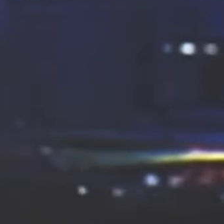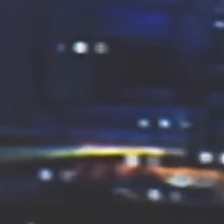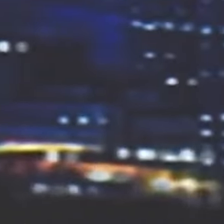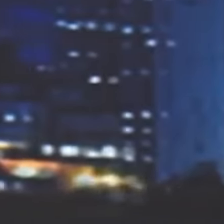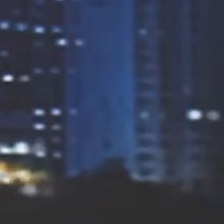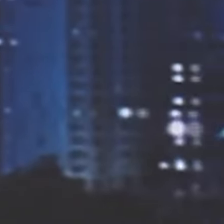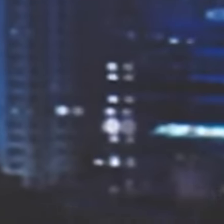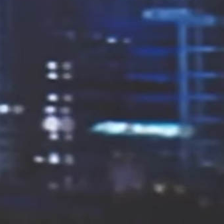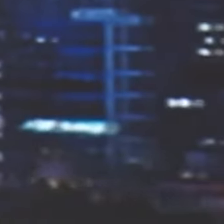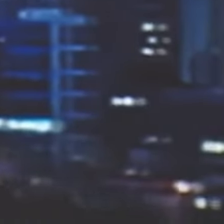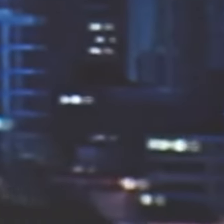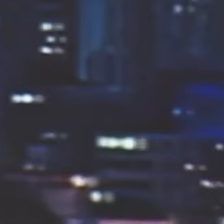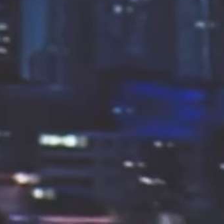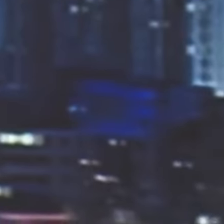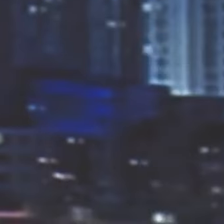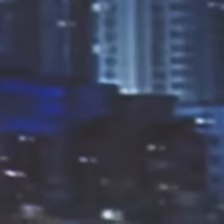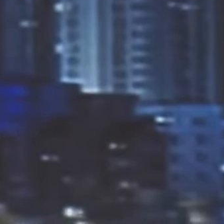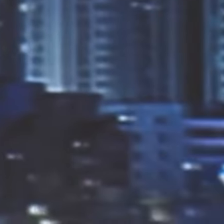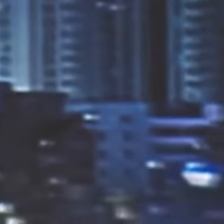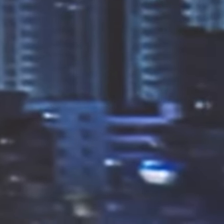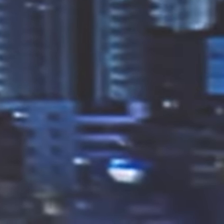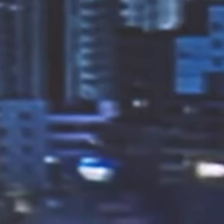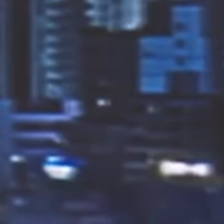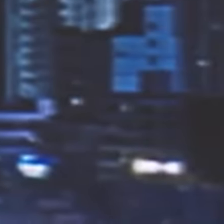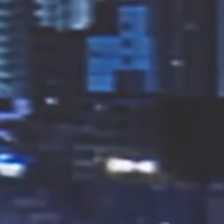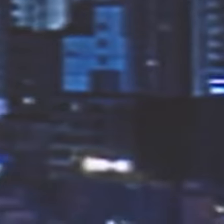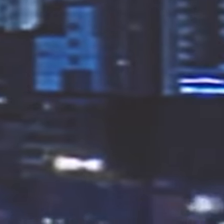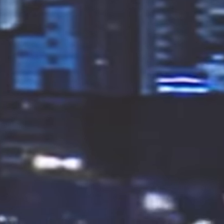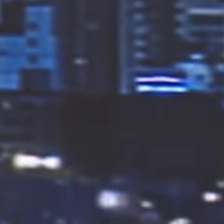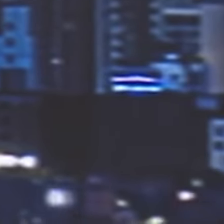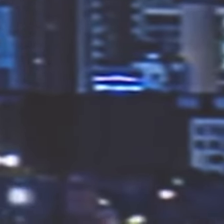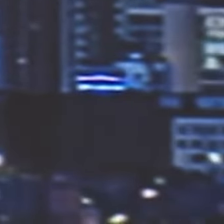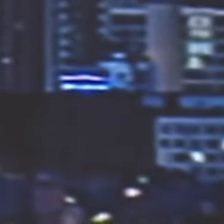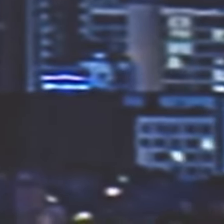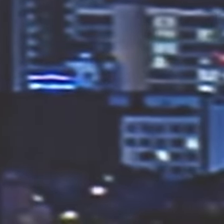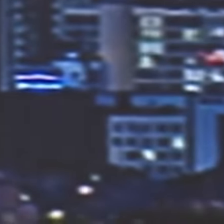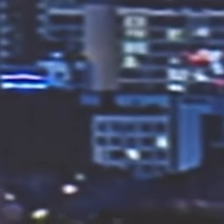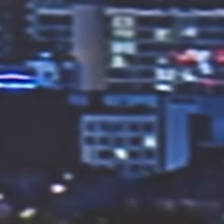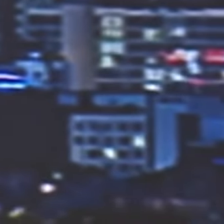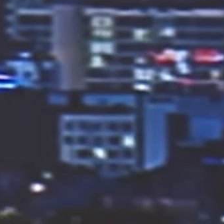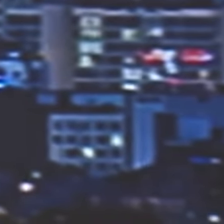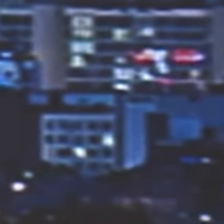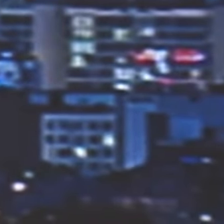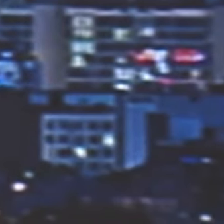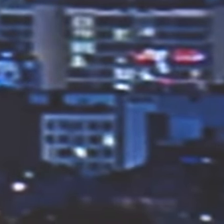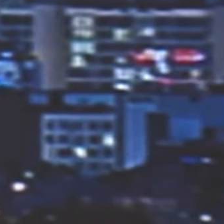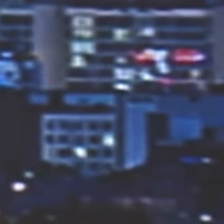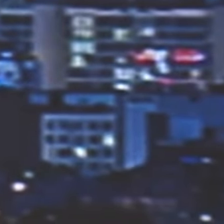JTBC 뉴스를 시청해주신 여러분 고맙습니다. 저희는 저녁 6시 50분 뉴스룸에서 뵙겠습니다.